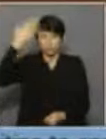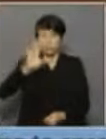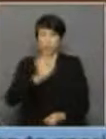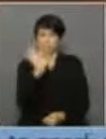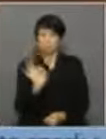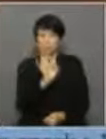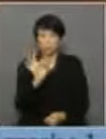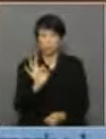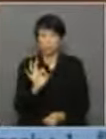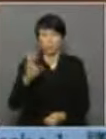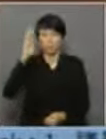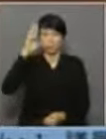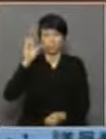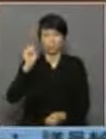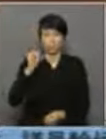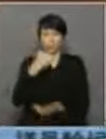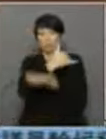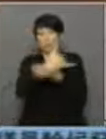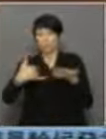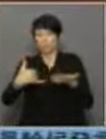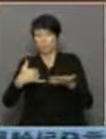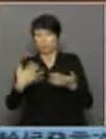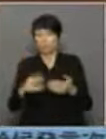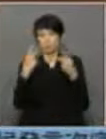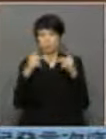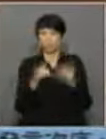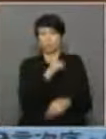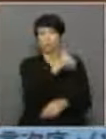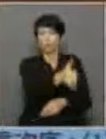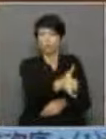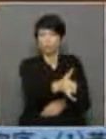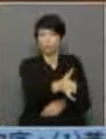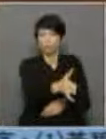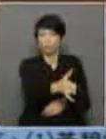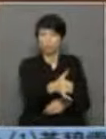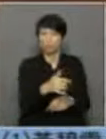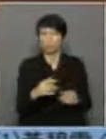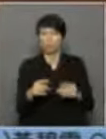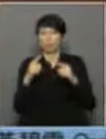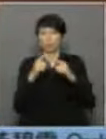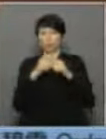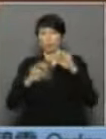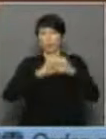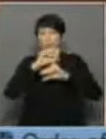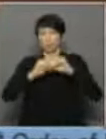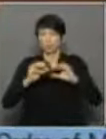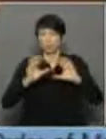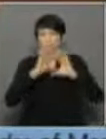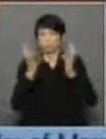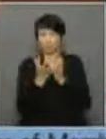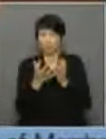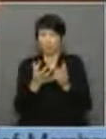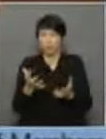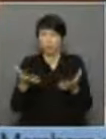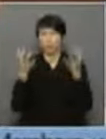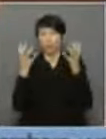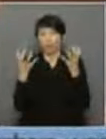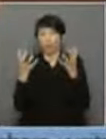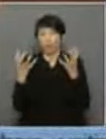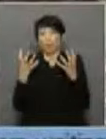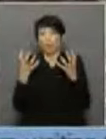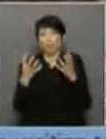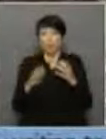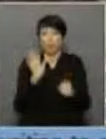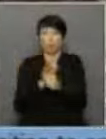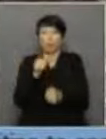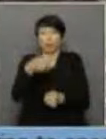將軍澳那裡你是撤，跟住屯門你就去，跟住民建聯就大禍啦，係咪？佢幫你都死